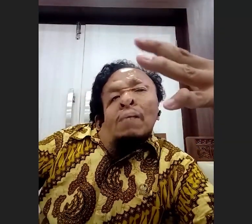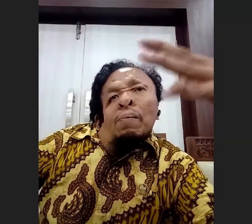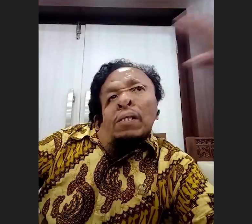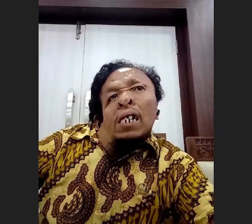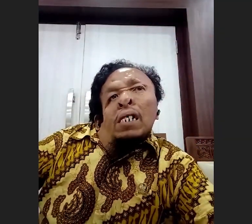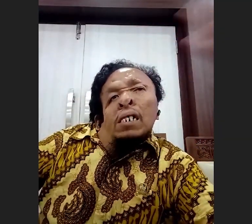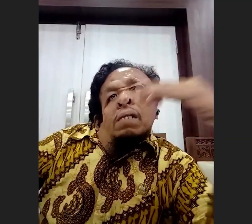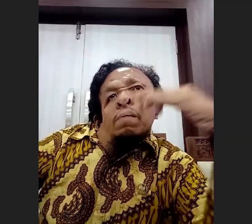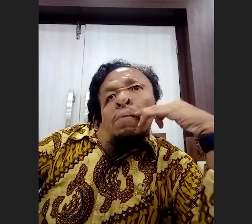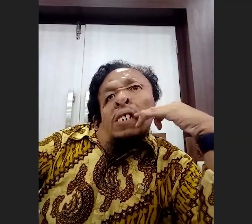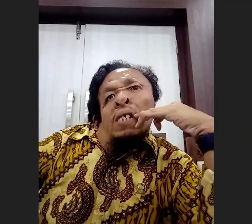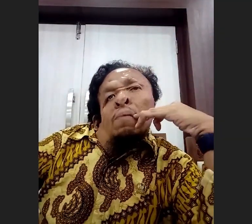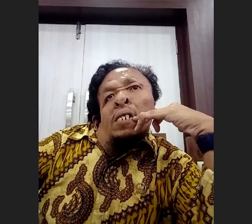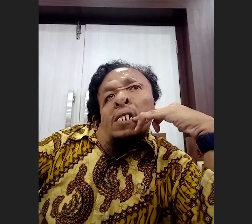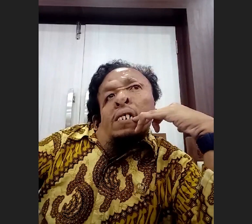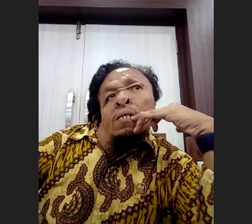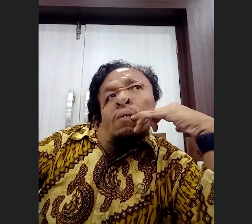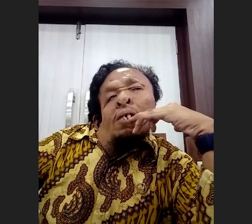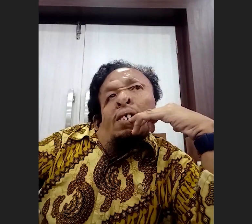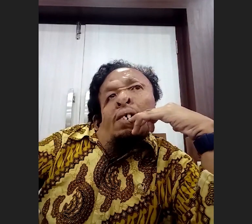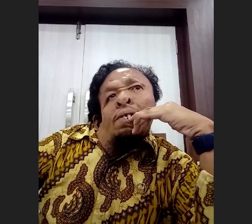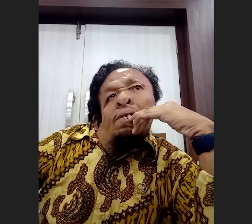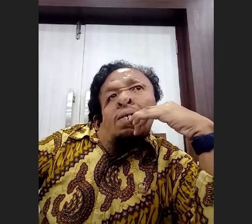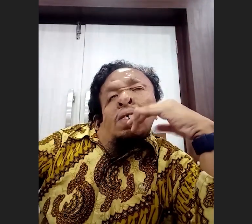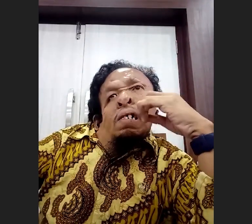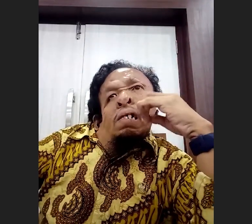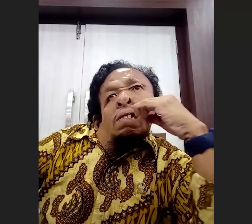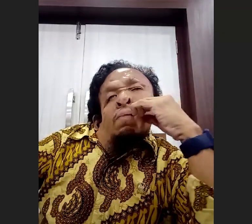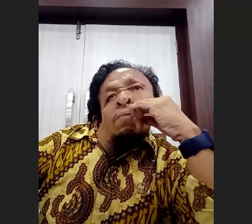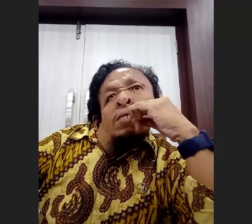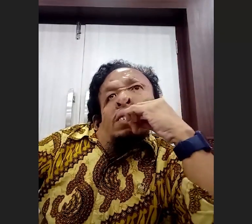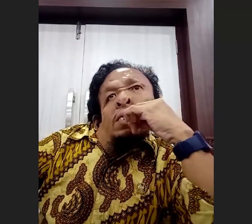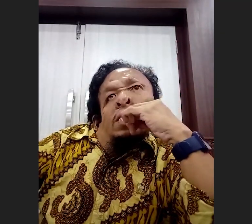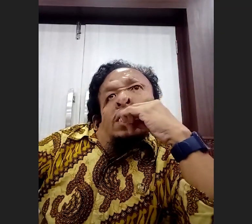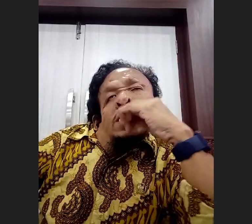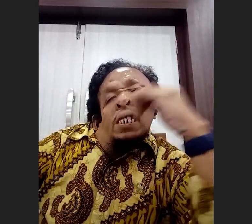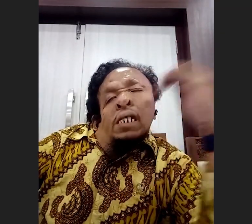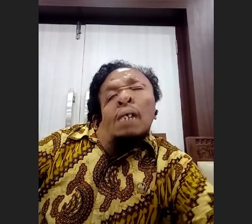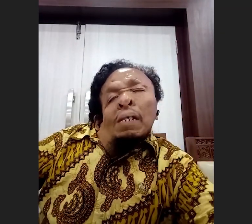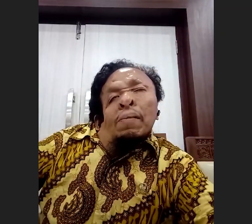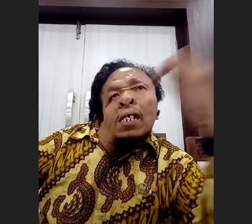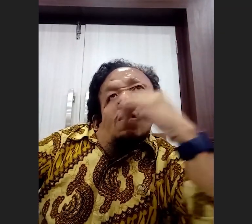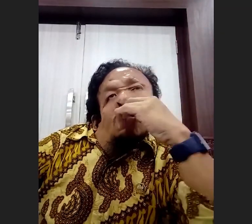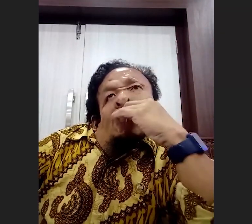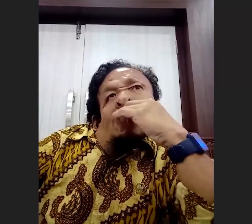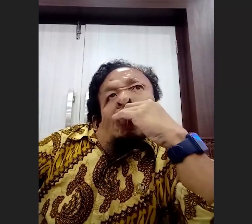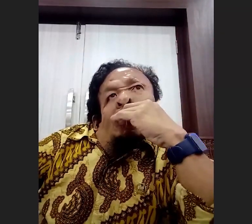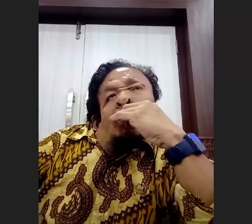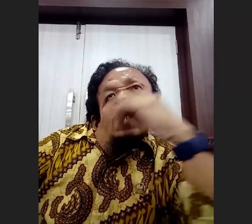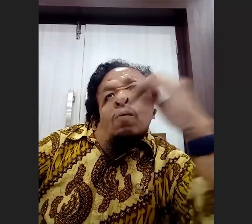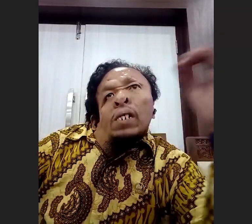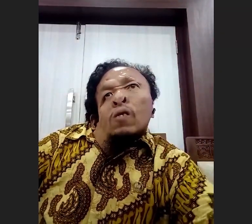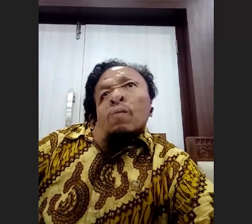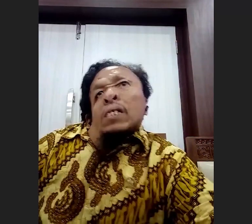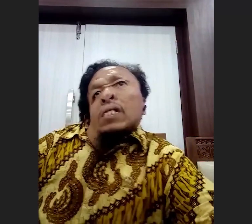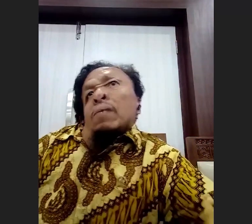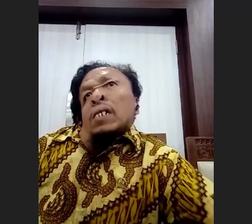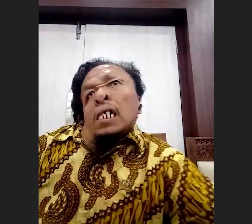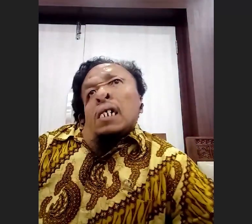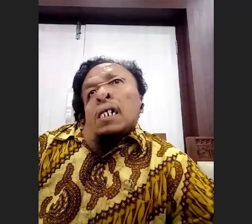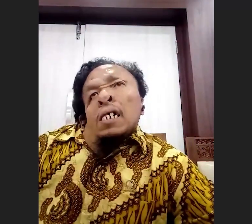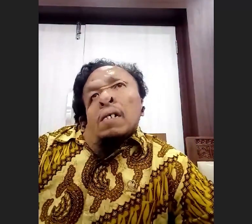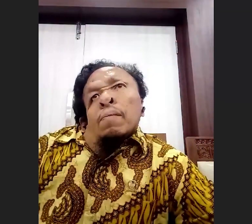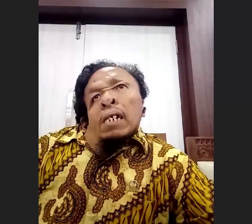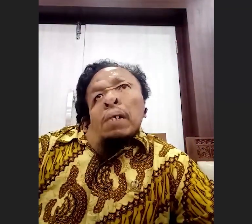ada perbedaan-perbedaan dalam pemikiran gitu kemudian dari aparat rekomendasi